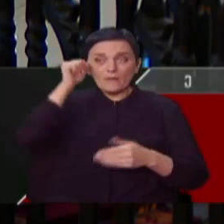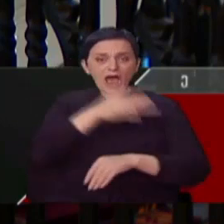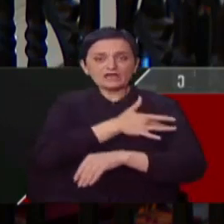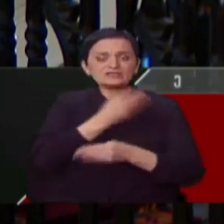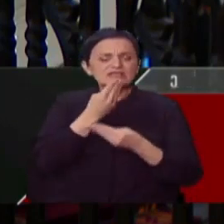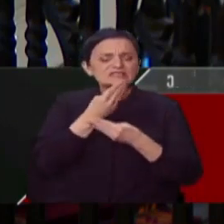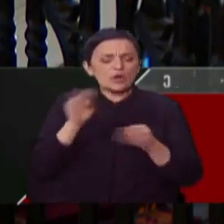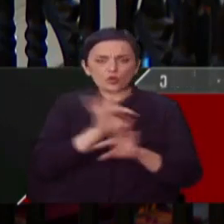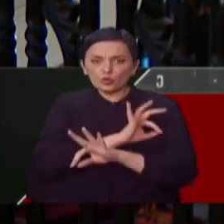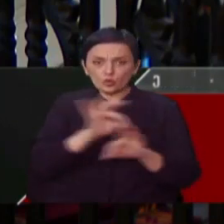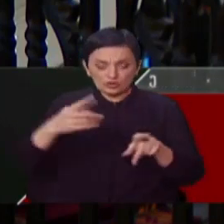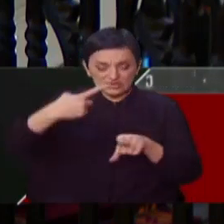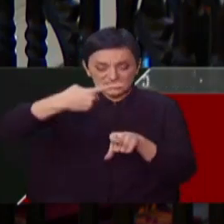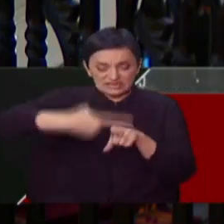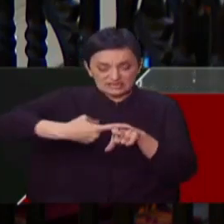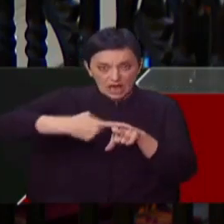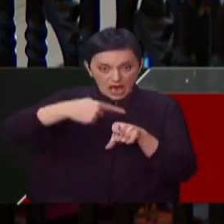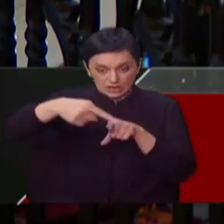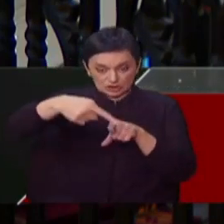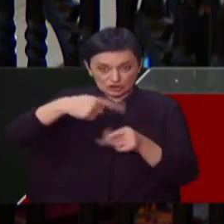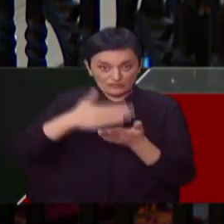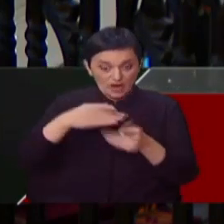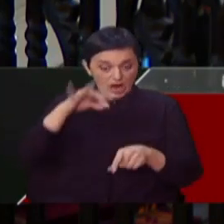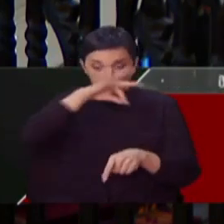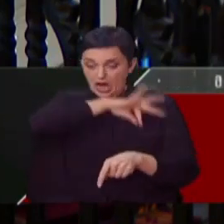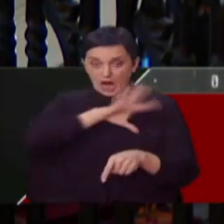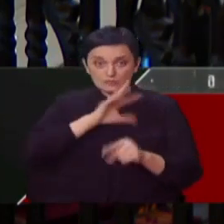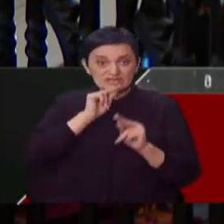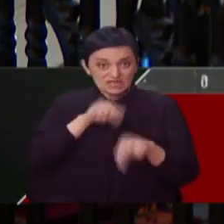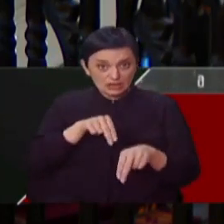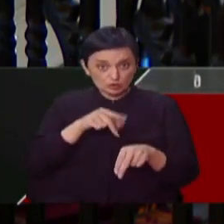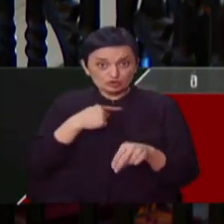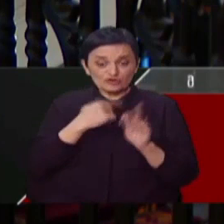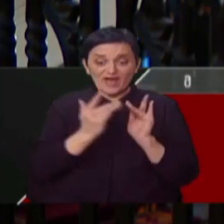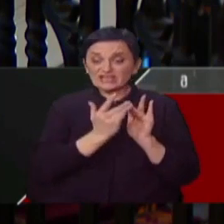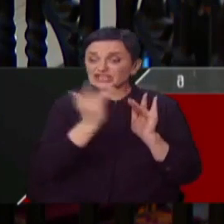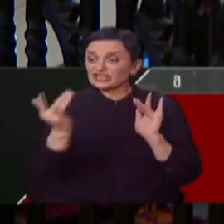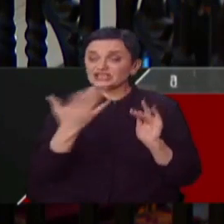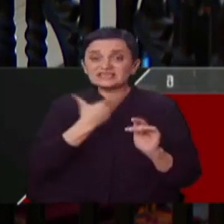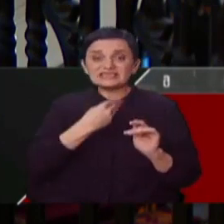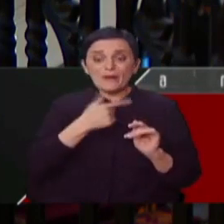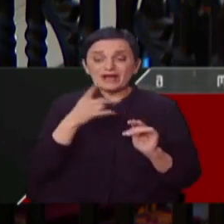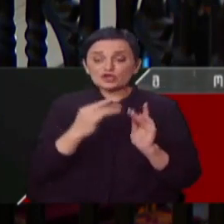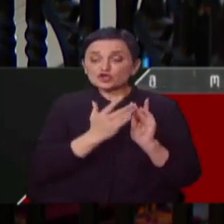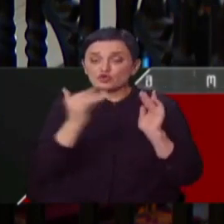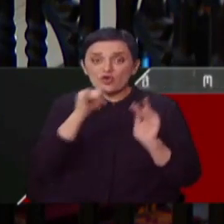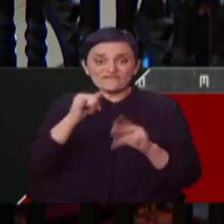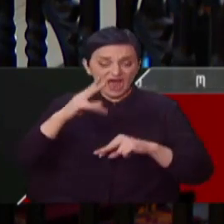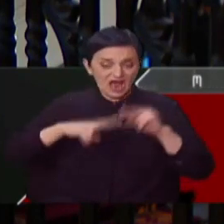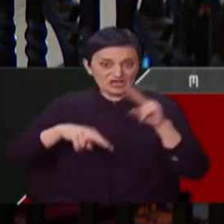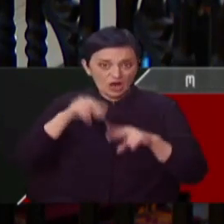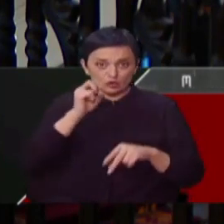câte sunt unicaluri, s-a joare de zevart, dar am vis ar gamo heneba, dar așa ulea, are cineva. Ce e hidi, era vașene, ți-am trăit, agricole, ți-i schidi, era